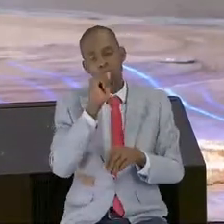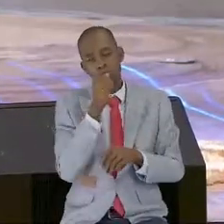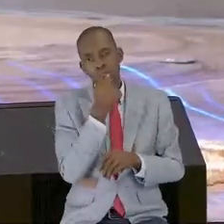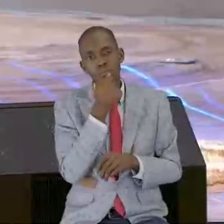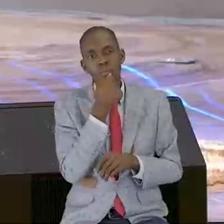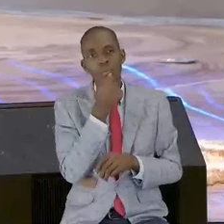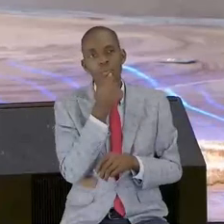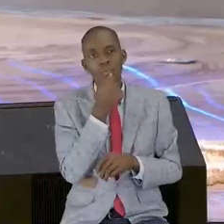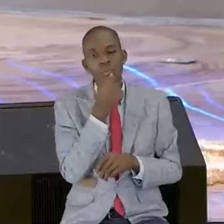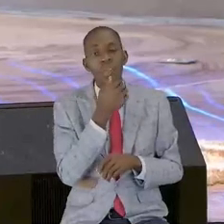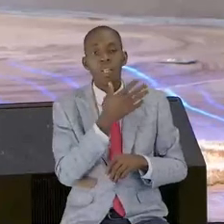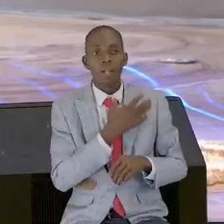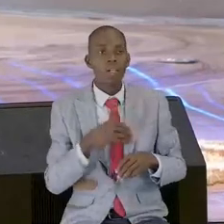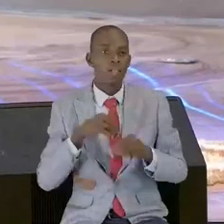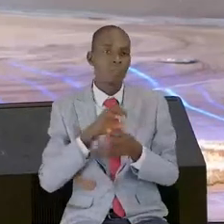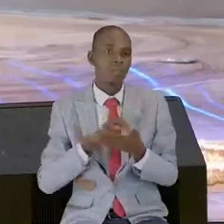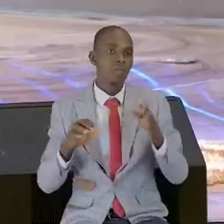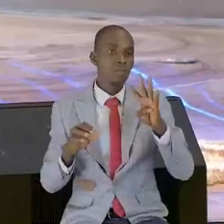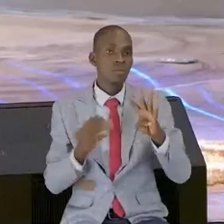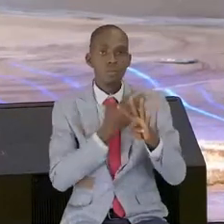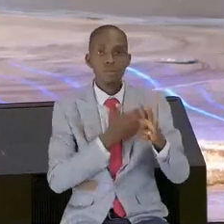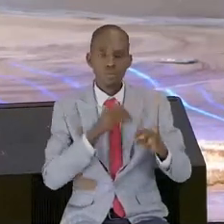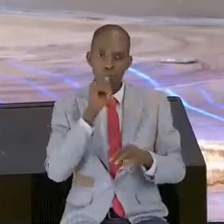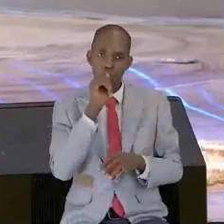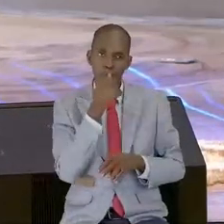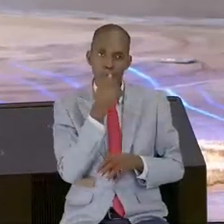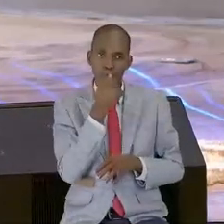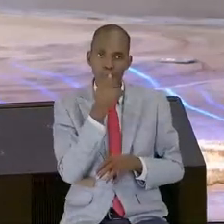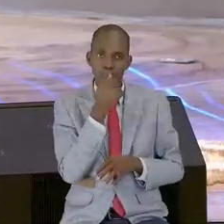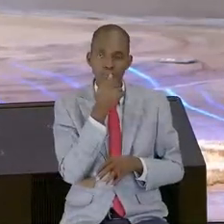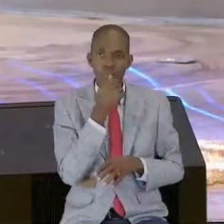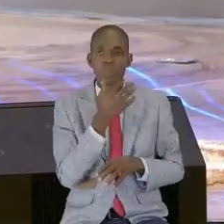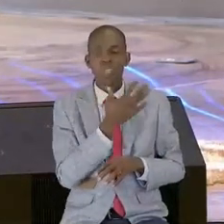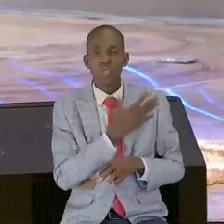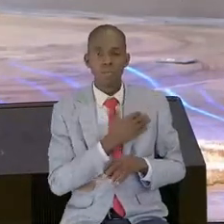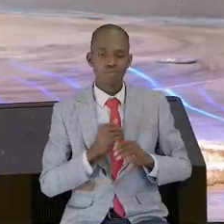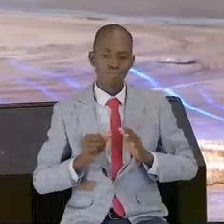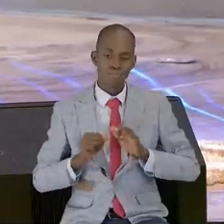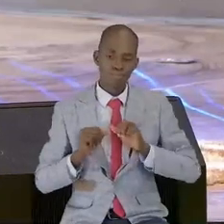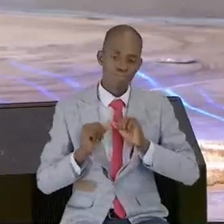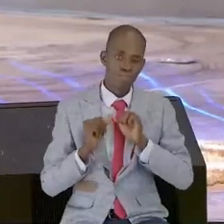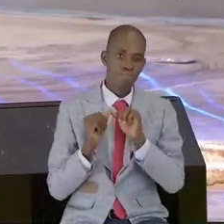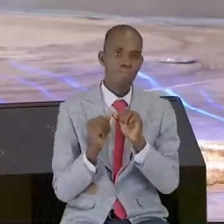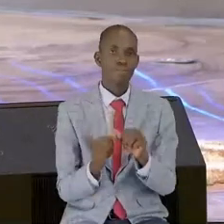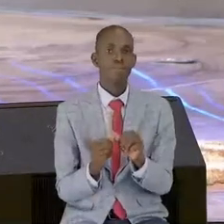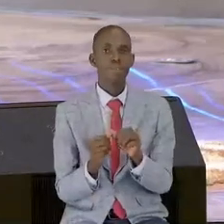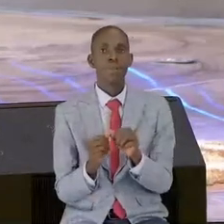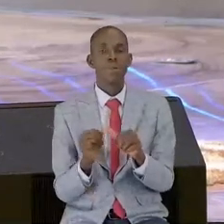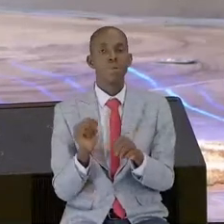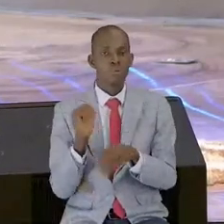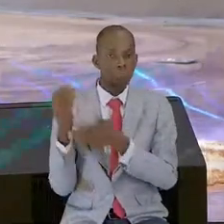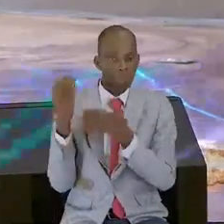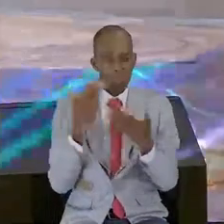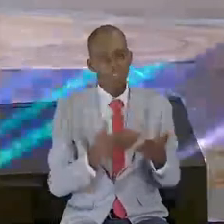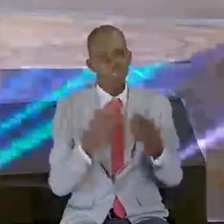La persévérance. Verset 4. La persévérance, la victoire. La victoire dans l'épreuve. Et